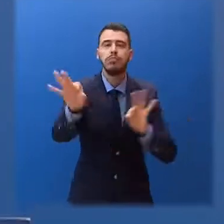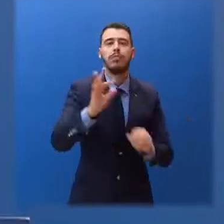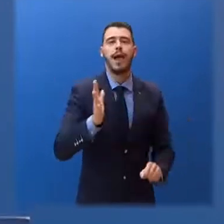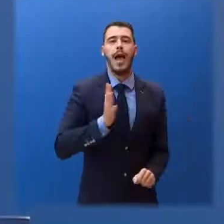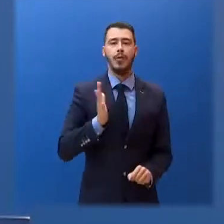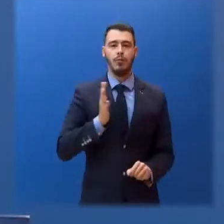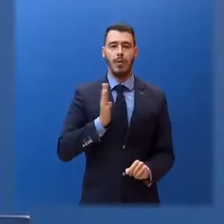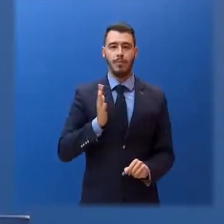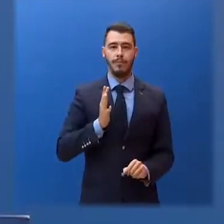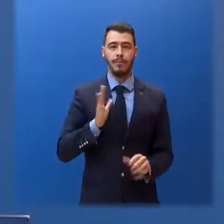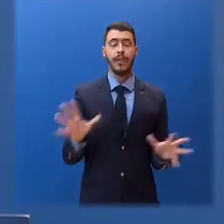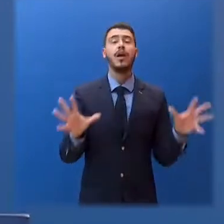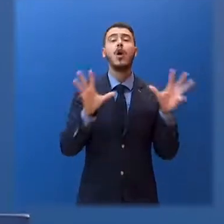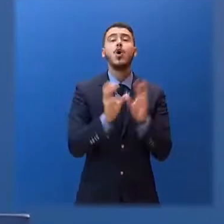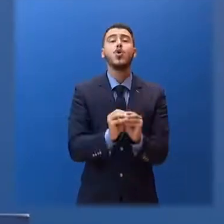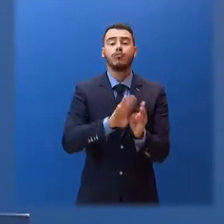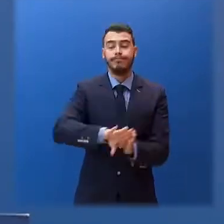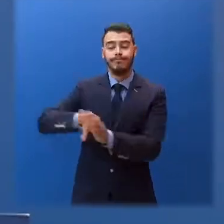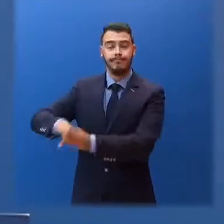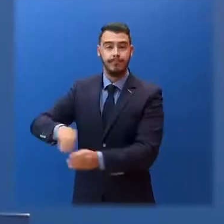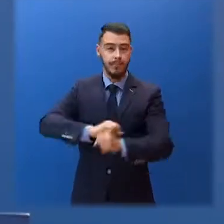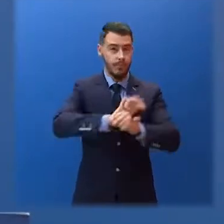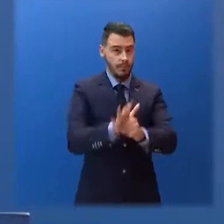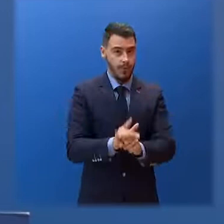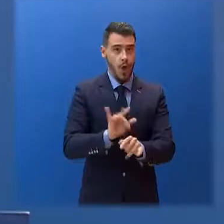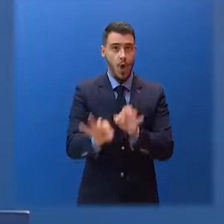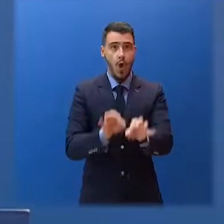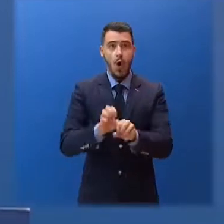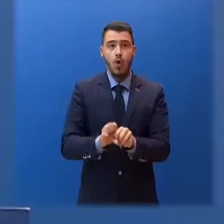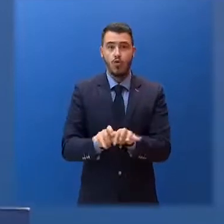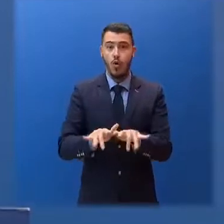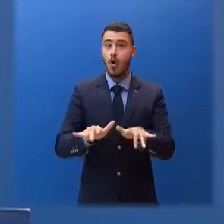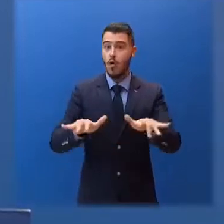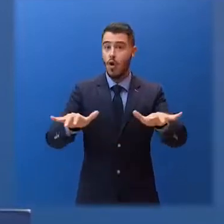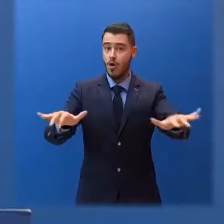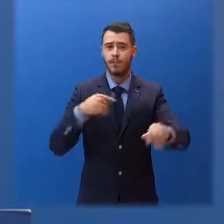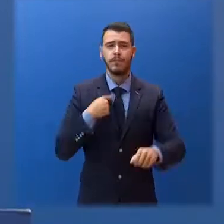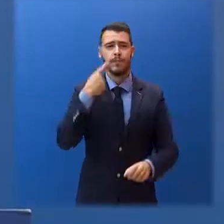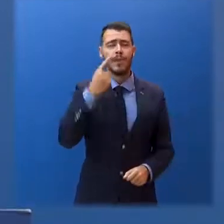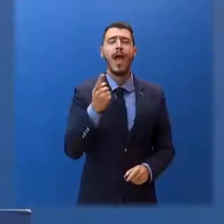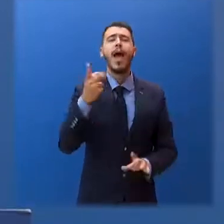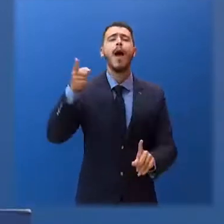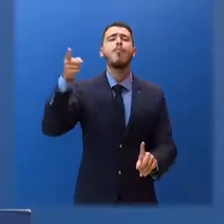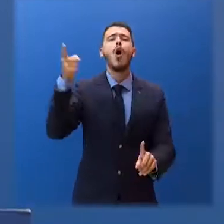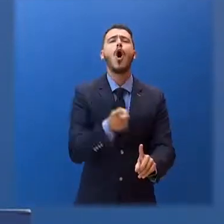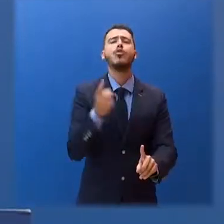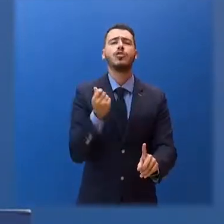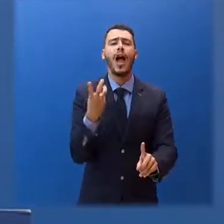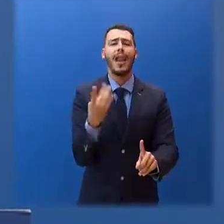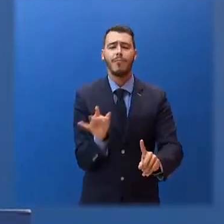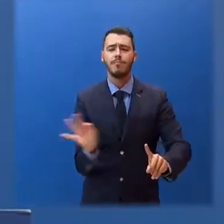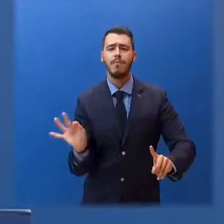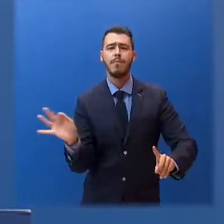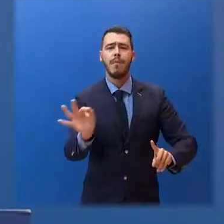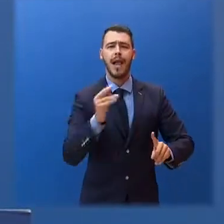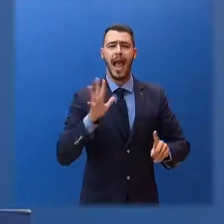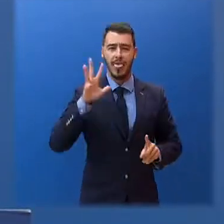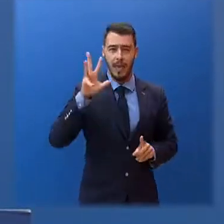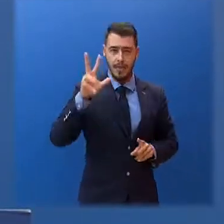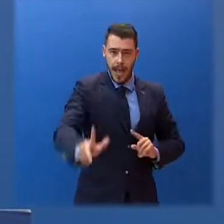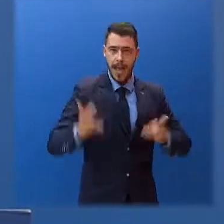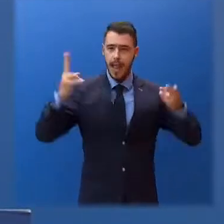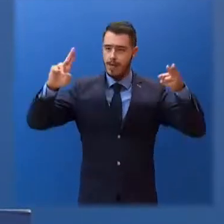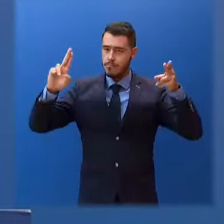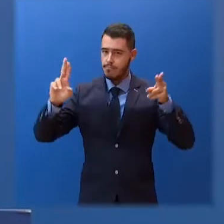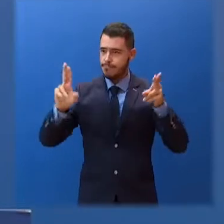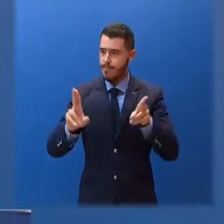κορονοϊό, τις τελευταίες εβδομάδες διαπιστώνεται μια σταθεροποίηση ως προς τον αριθμό των ημερήσιων κρουσμάτων.